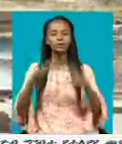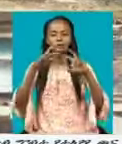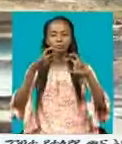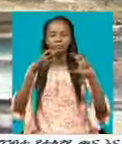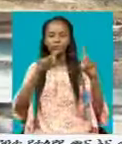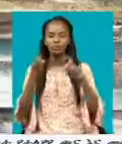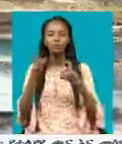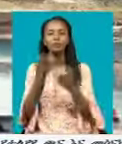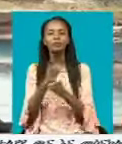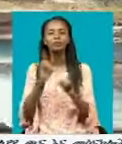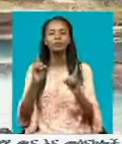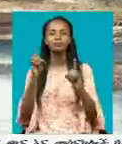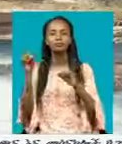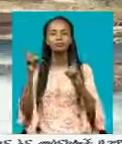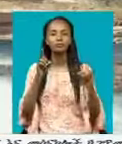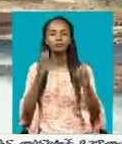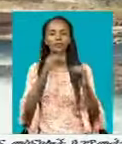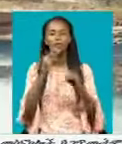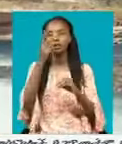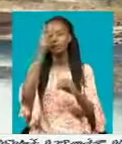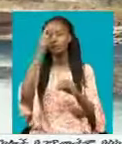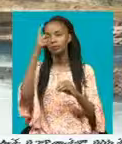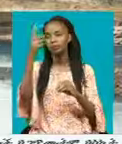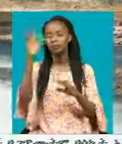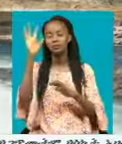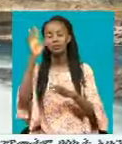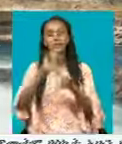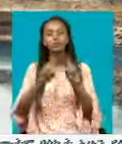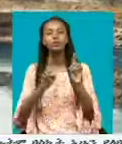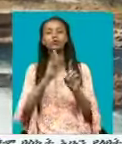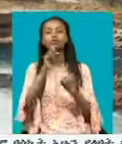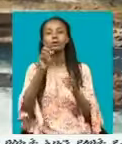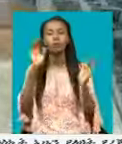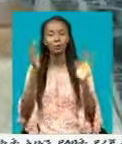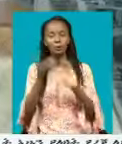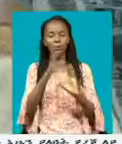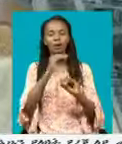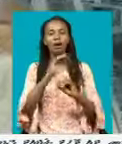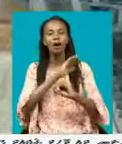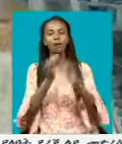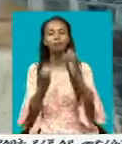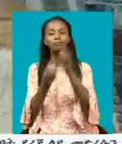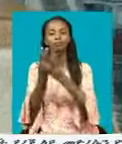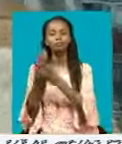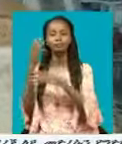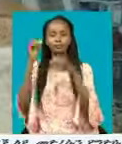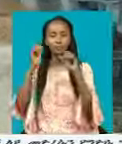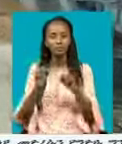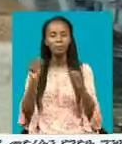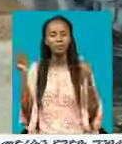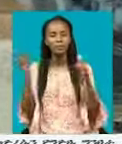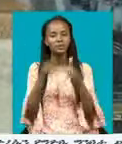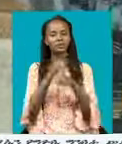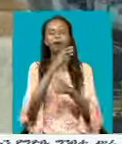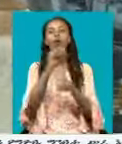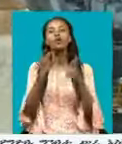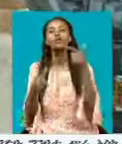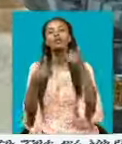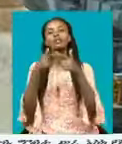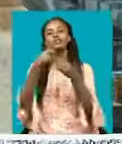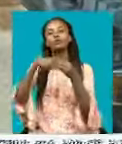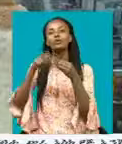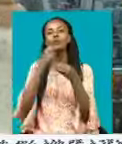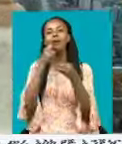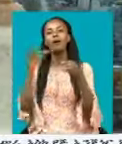የመፍትሄ አቅጣጫ ማበጀቱ ህልም የሚመስለው ግን ደግሞ እውን የሆነውን ኃይል ማመንጨት የሚያስችል የመጀመሪያና ሁለተኛ ዙር